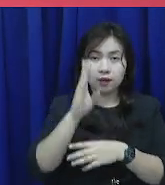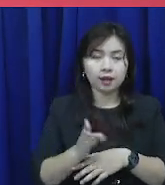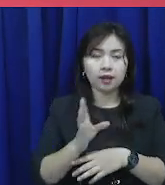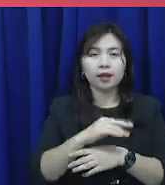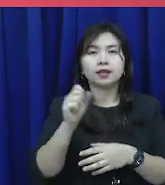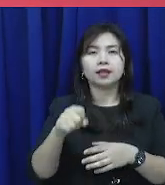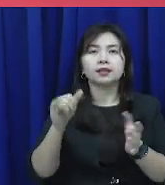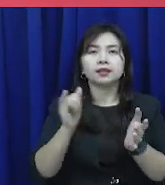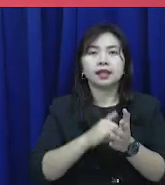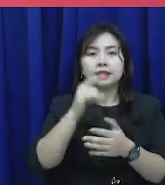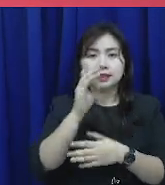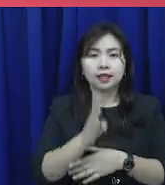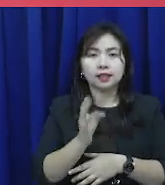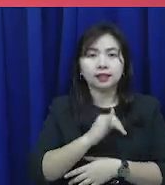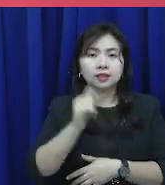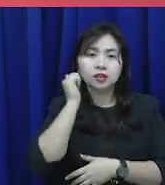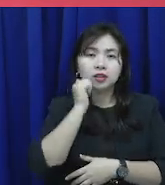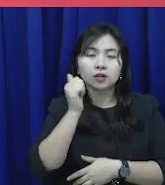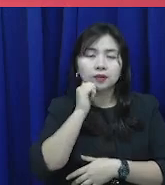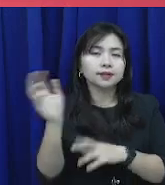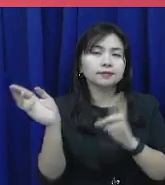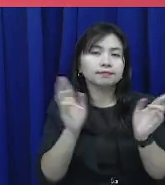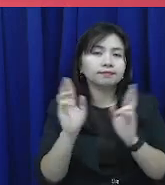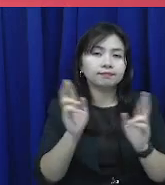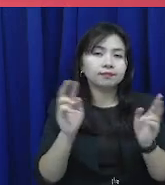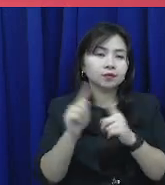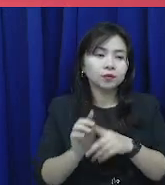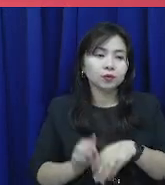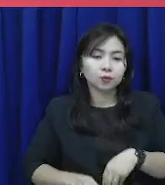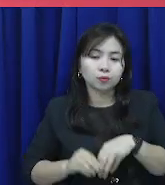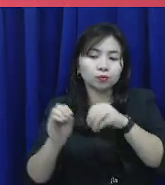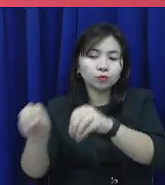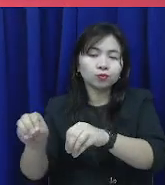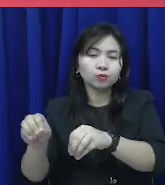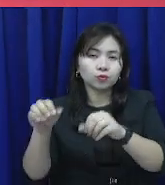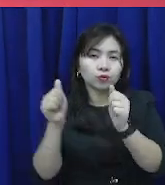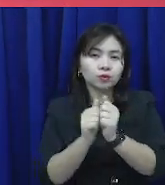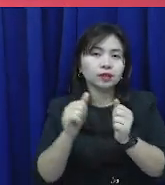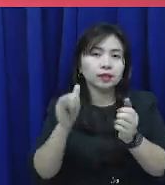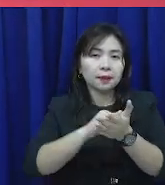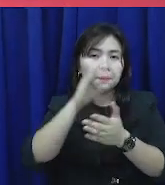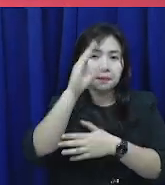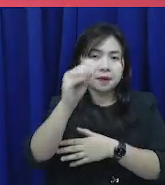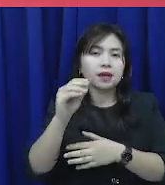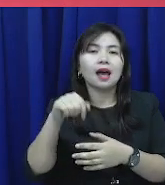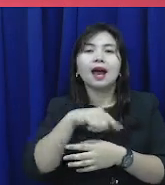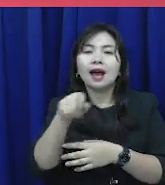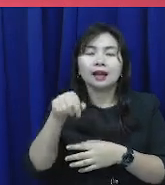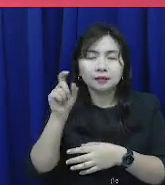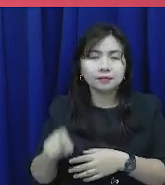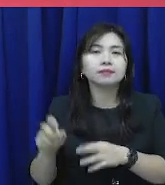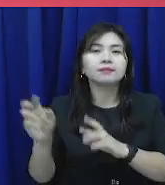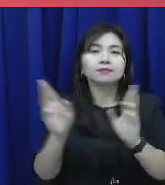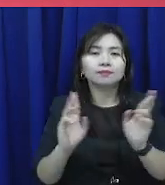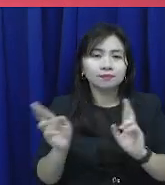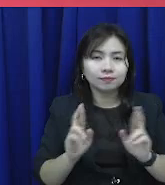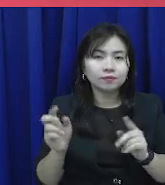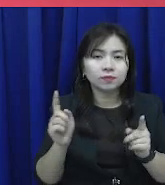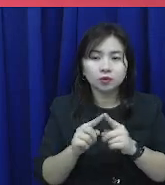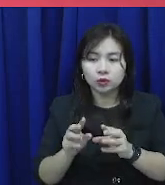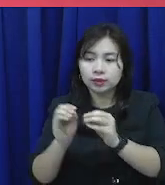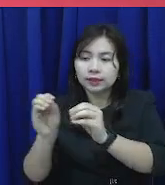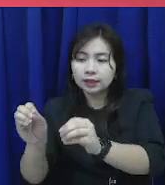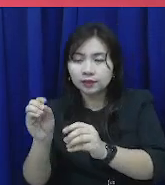always ready to to sow the seed in Us Dapat lagi po tayong handa na pagtaniman ng salita ng